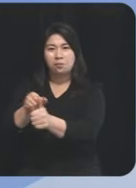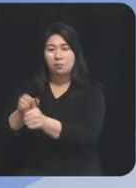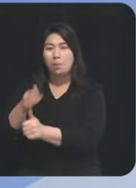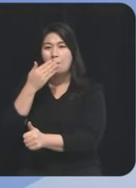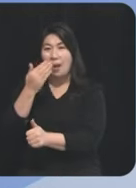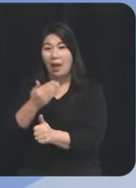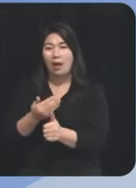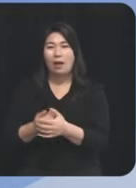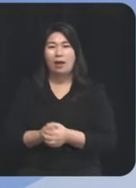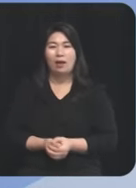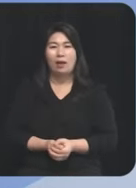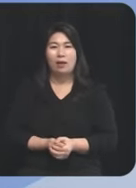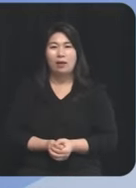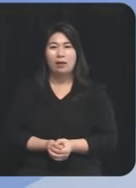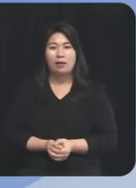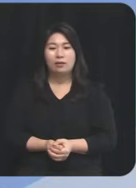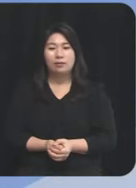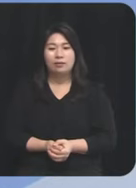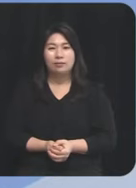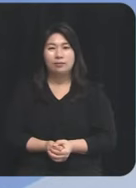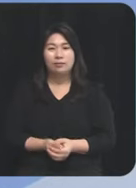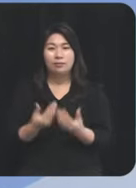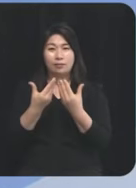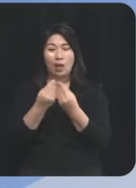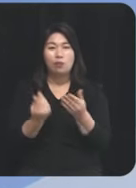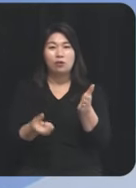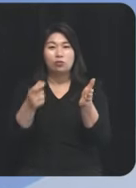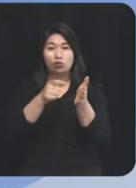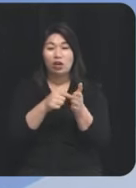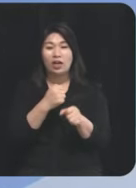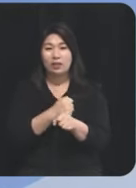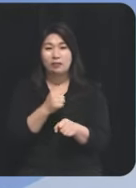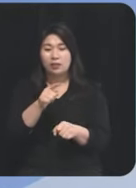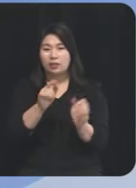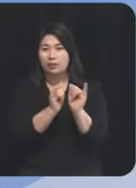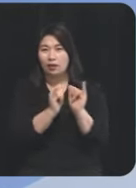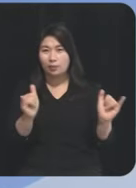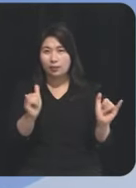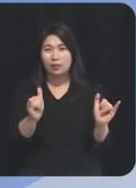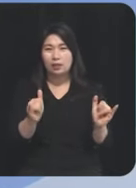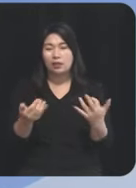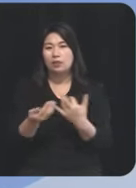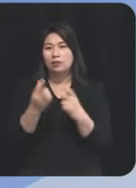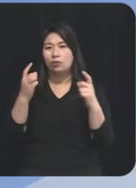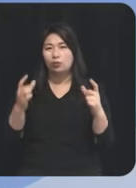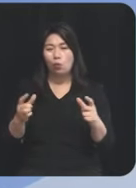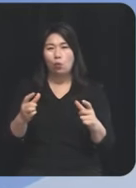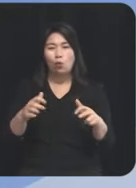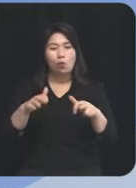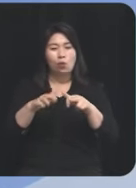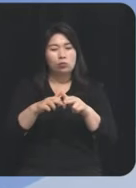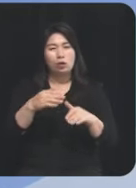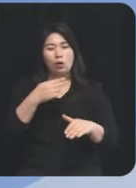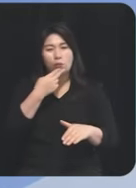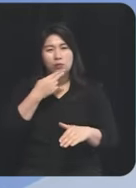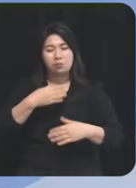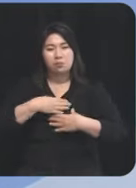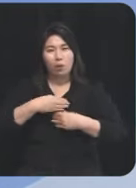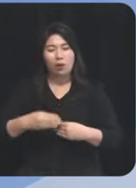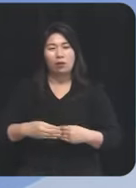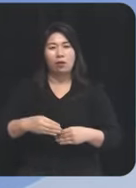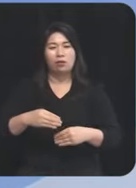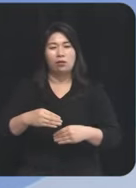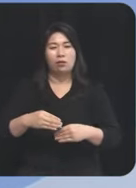중앙정부와 지방정부의 책무규정을 집어넣도록 하겠습니다. 그래서 그분들이 제주도에 무장애 여행을 할 수 있도록